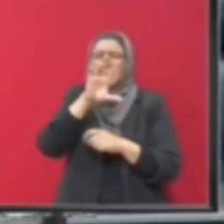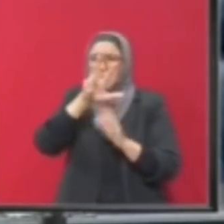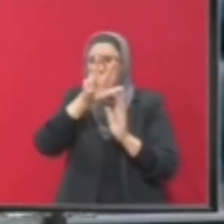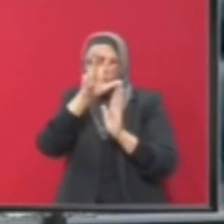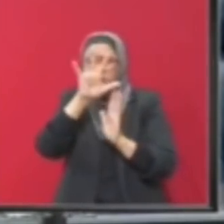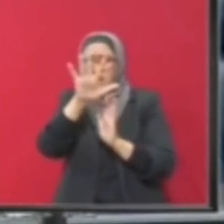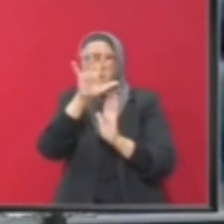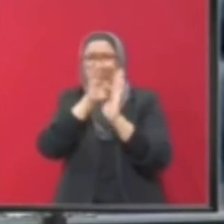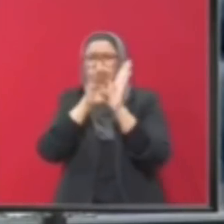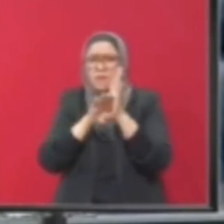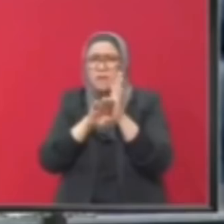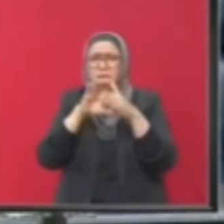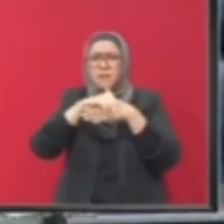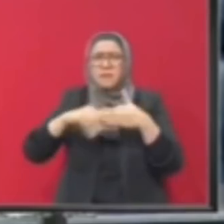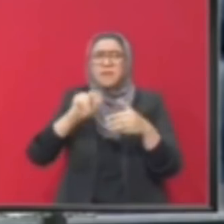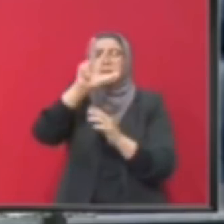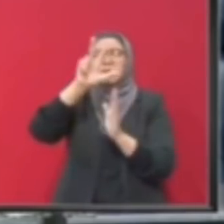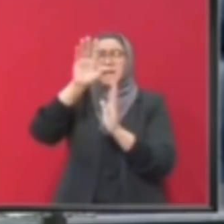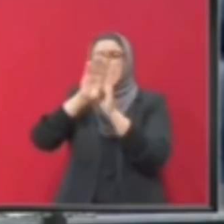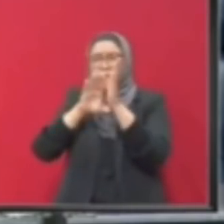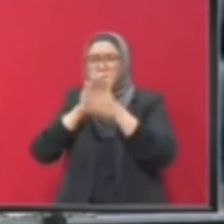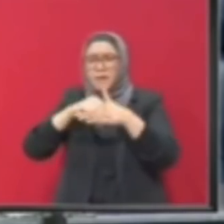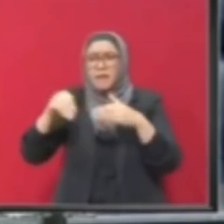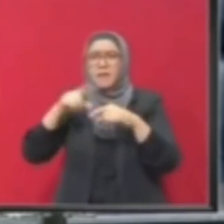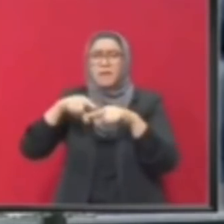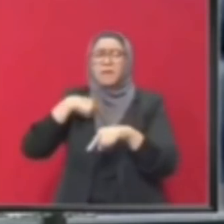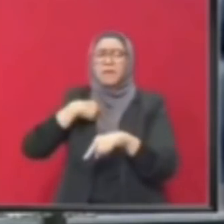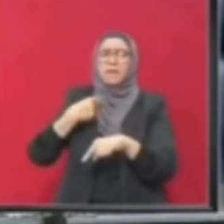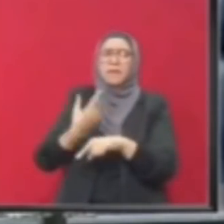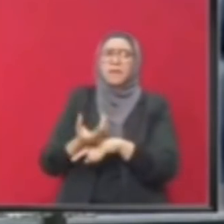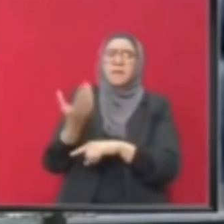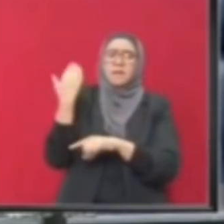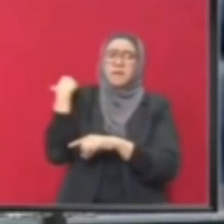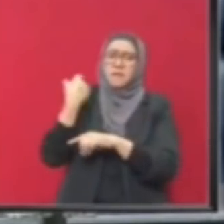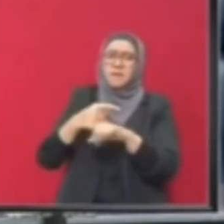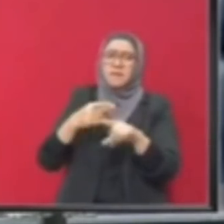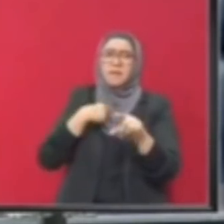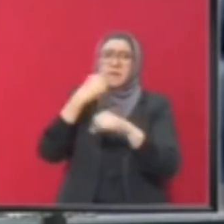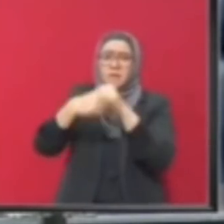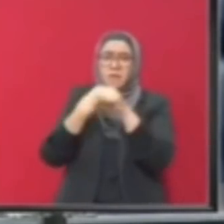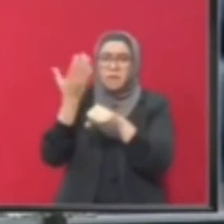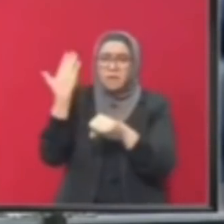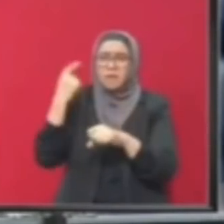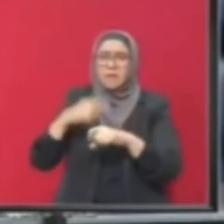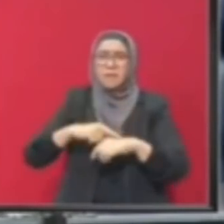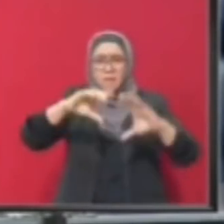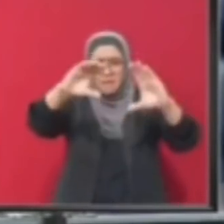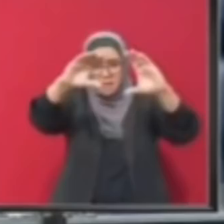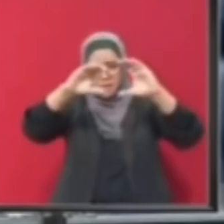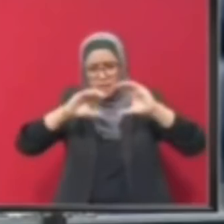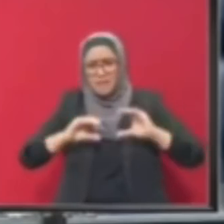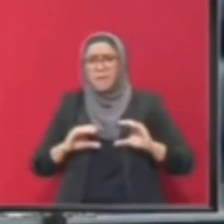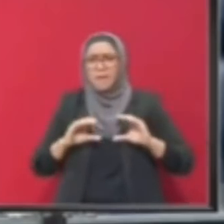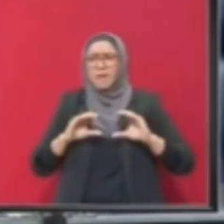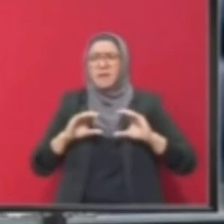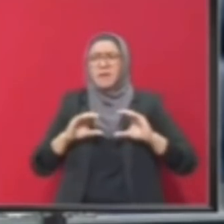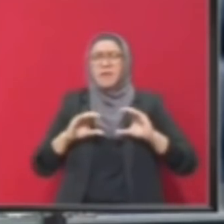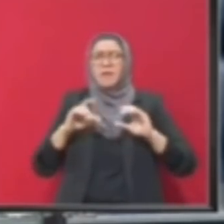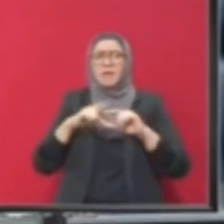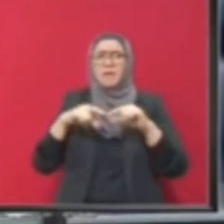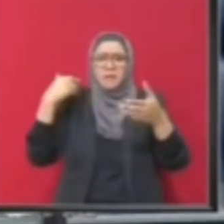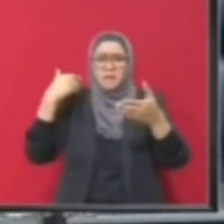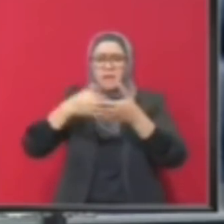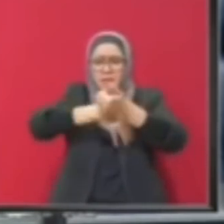5 bilion, 3 bilion. Ya. Belanjawan tahun lalu masa PH dibelanjakan 5 bilion. Tapi yang sampai ke peringkat akar umbi hanya hanya dalam